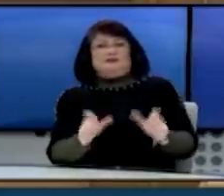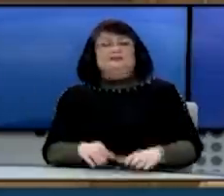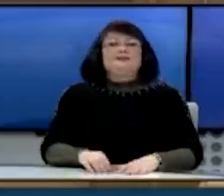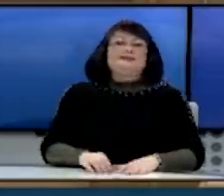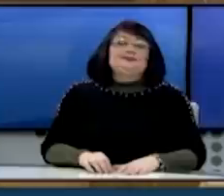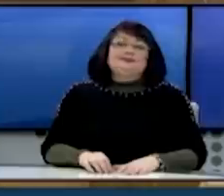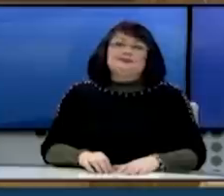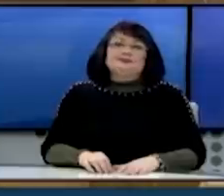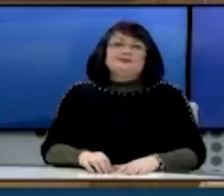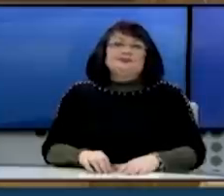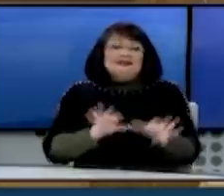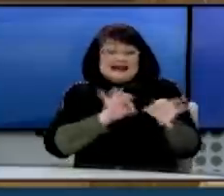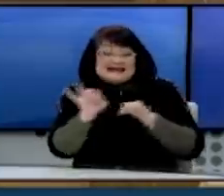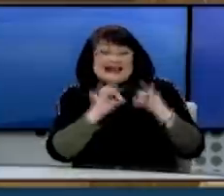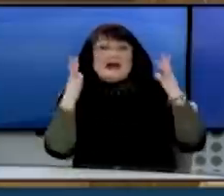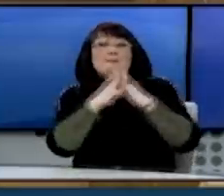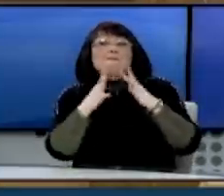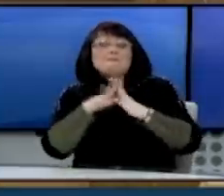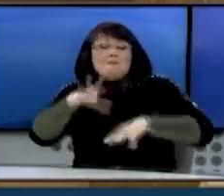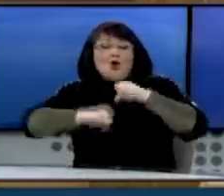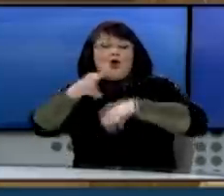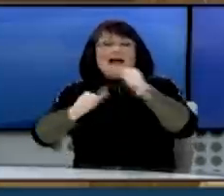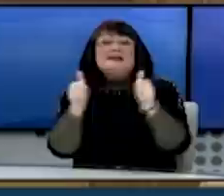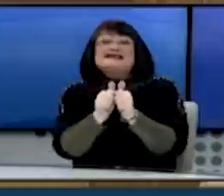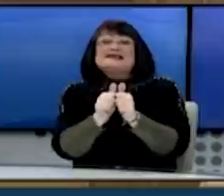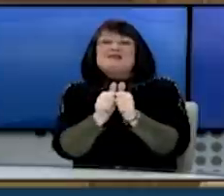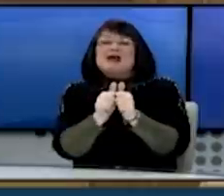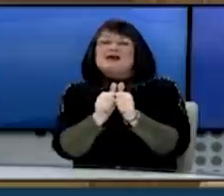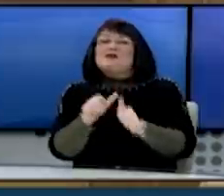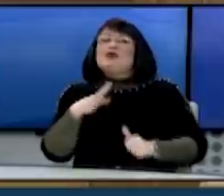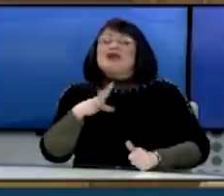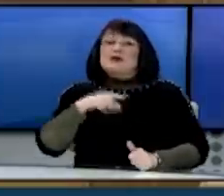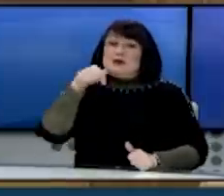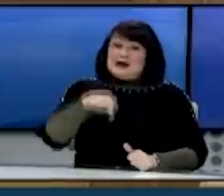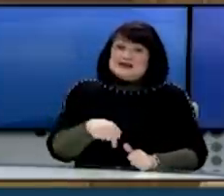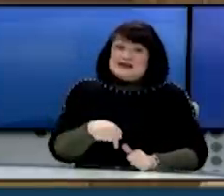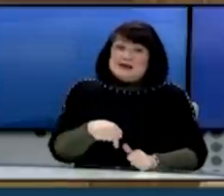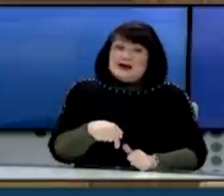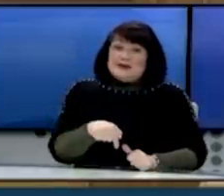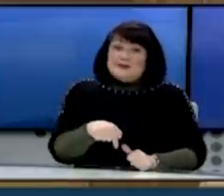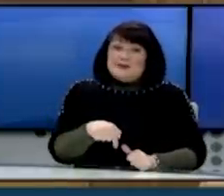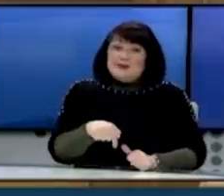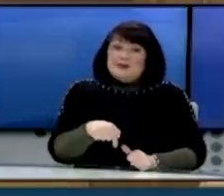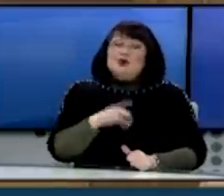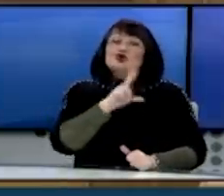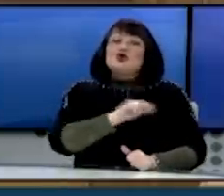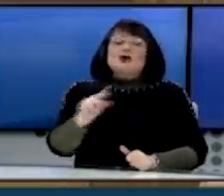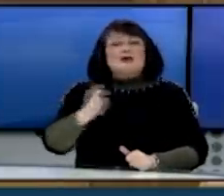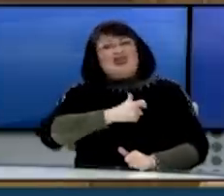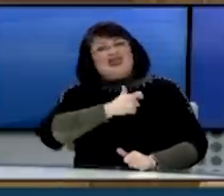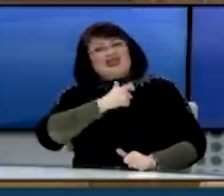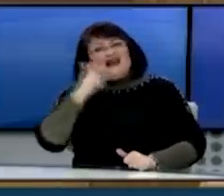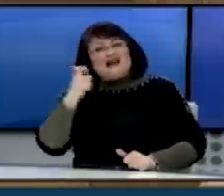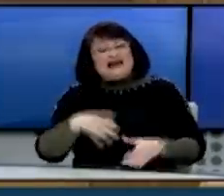μπλέκει στα σχέδια πολεμοκάπηλων συμμάχων της. Σήμερα όμως, το ίδιο δυνατά με